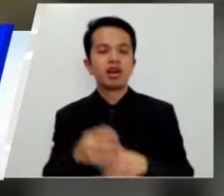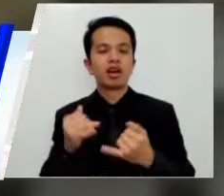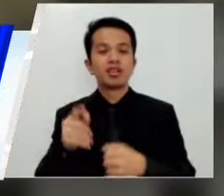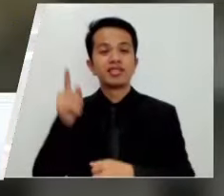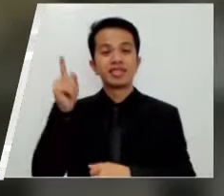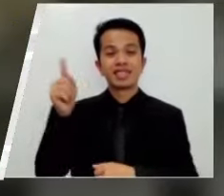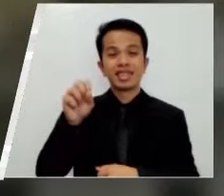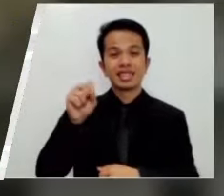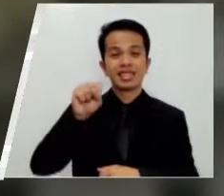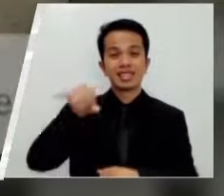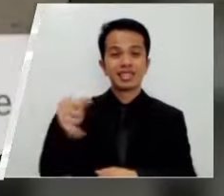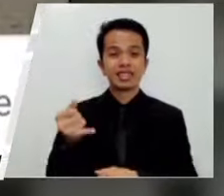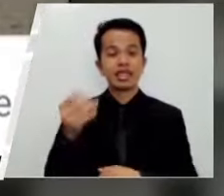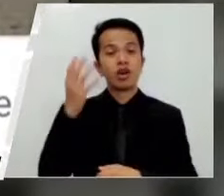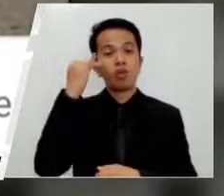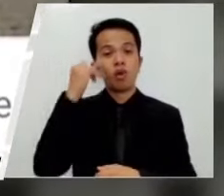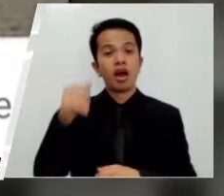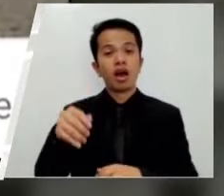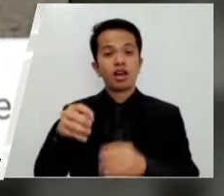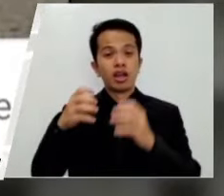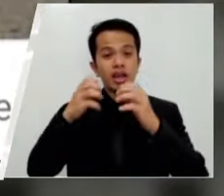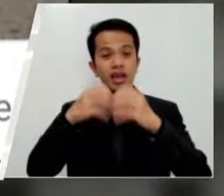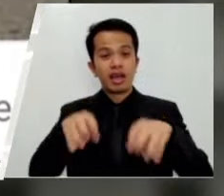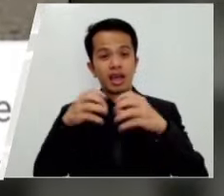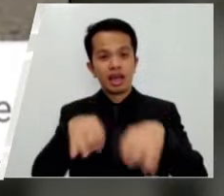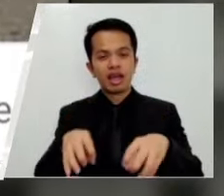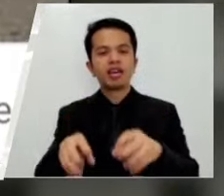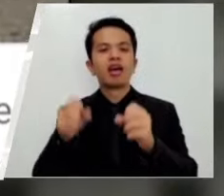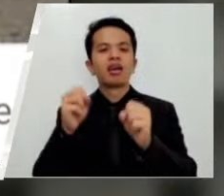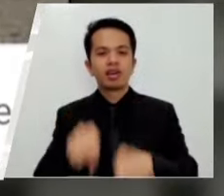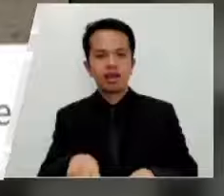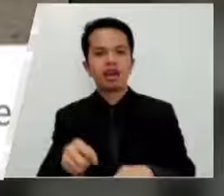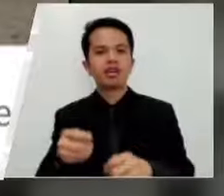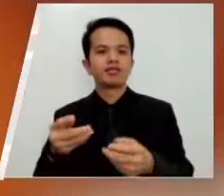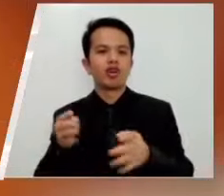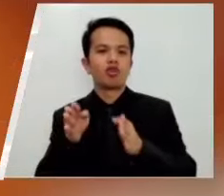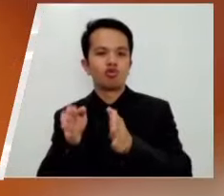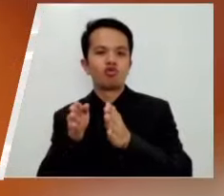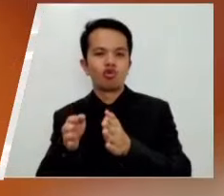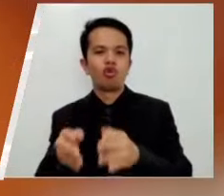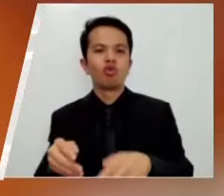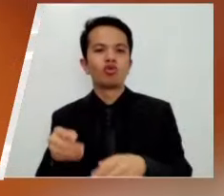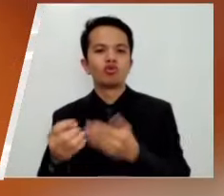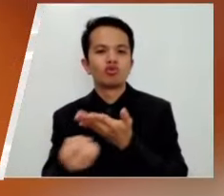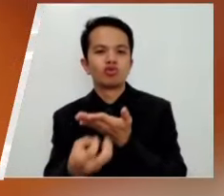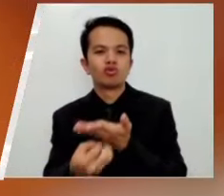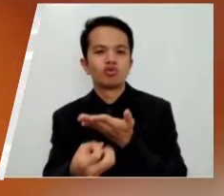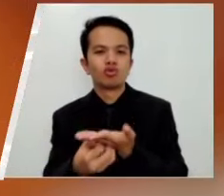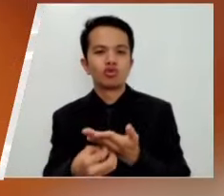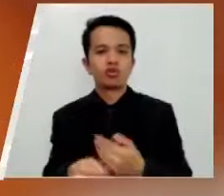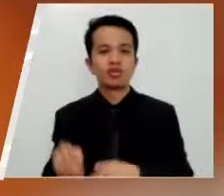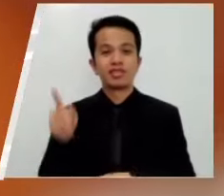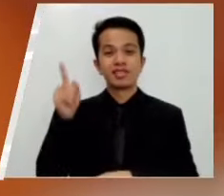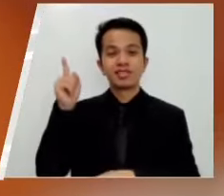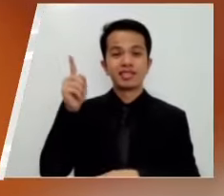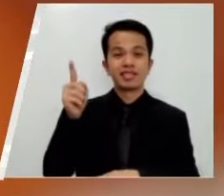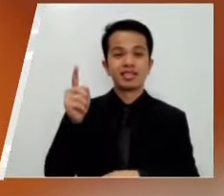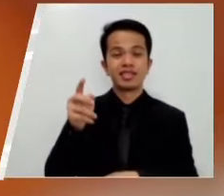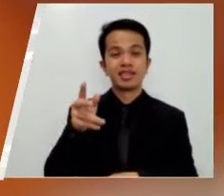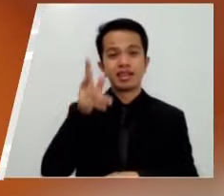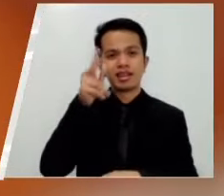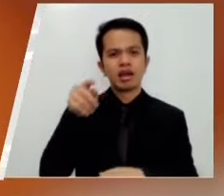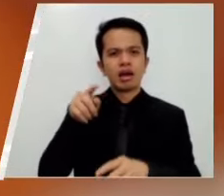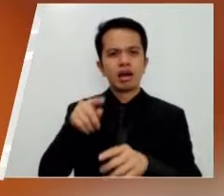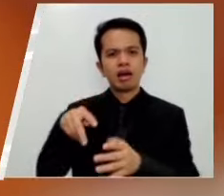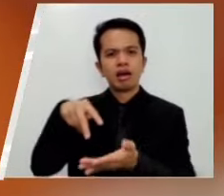ka raw dahil ang itlog napiprito na sa tabi-tabi. Ang isang manok, nakatayo pa pero lechon